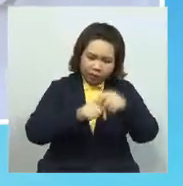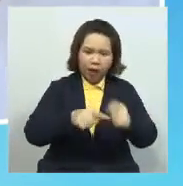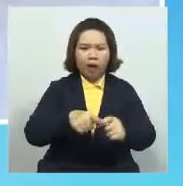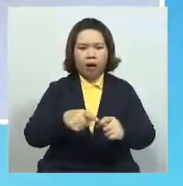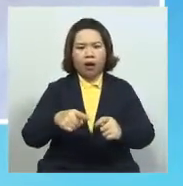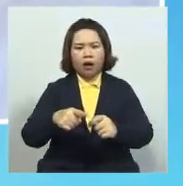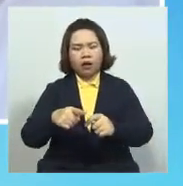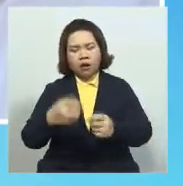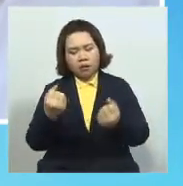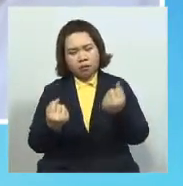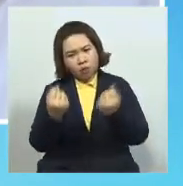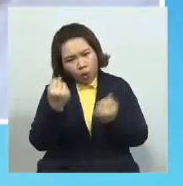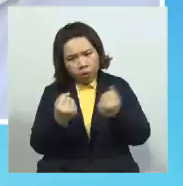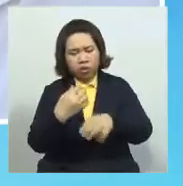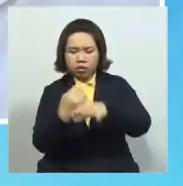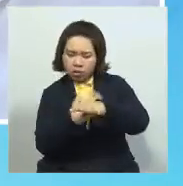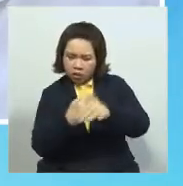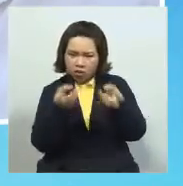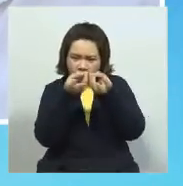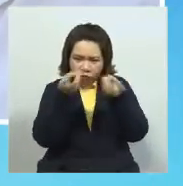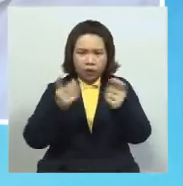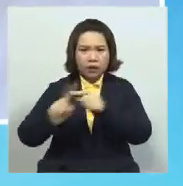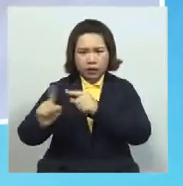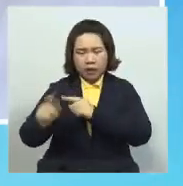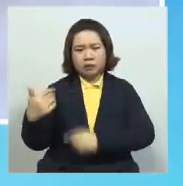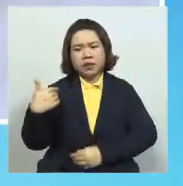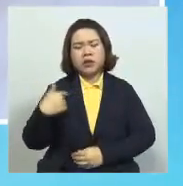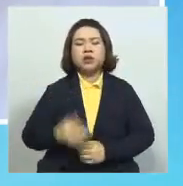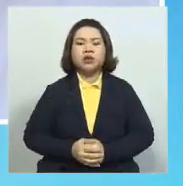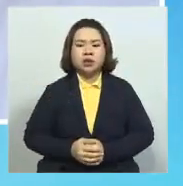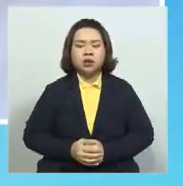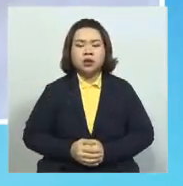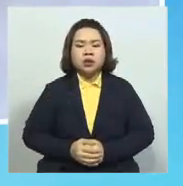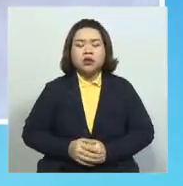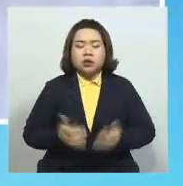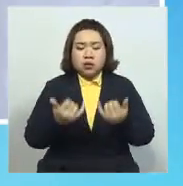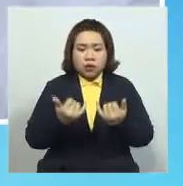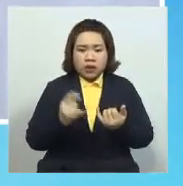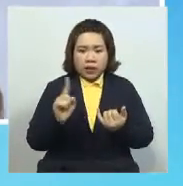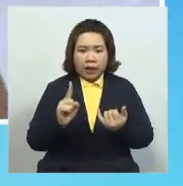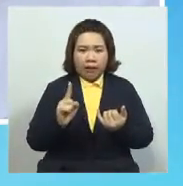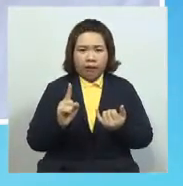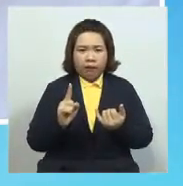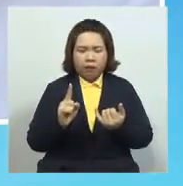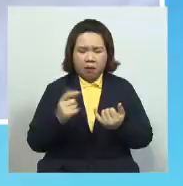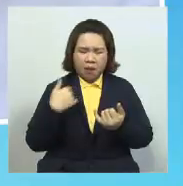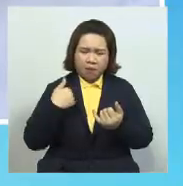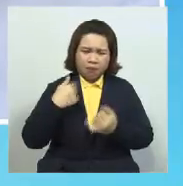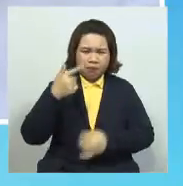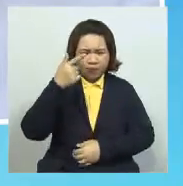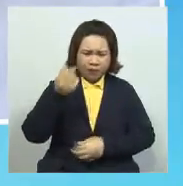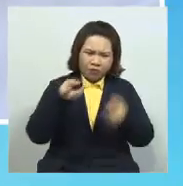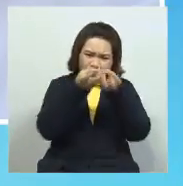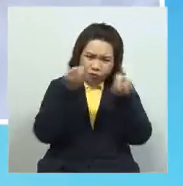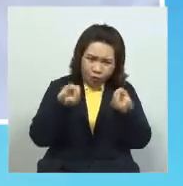ถดำรถอะไรน่ะเต็มไปหมดเลยฝุ่นละอองค่ะแต่จริงๆทาวตอนเนี้ยฟันมาขนาดเนี้ยแต่ทางการ